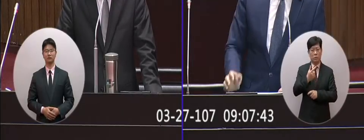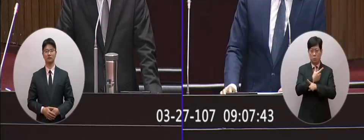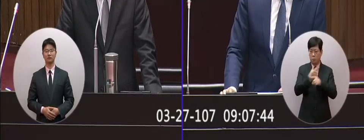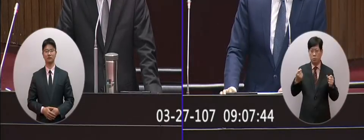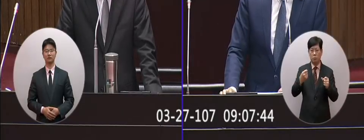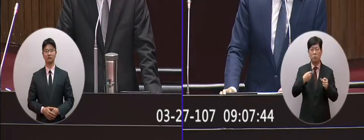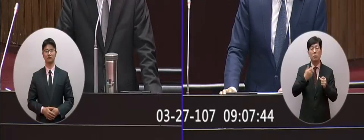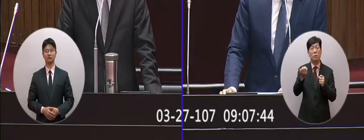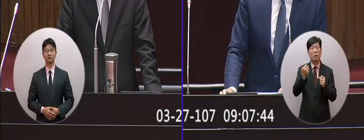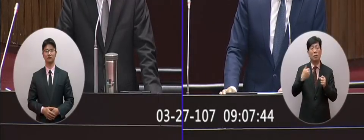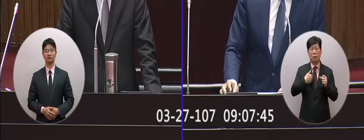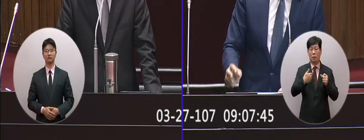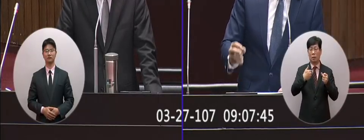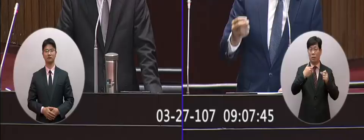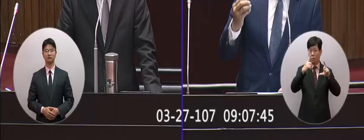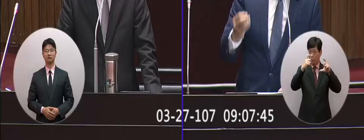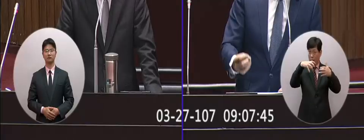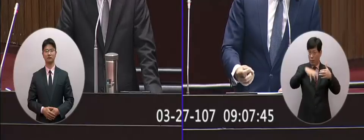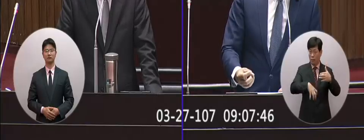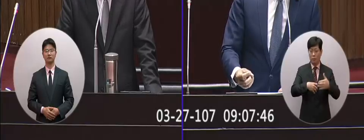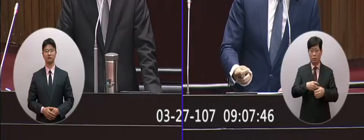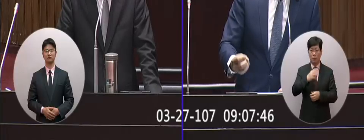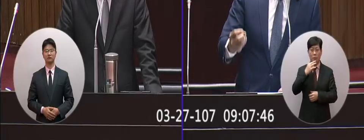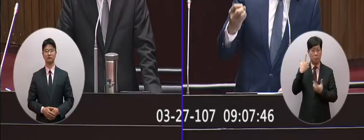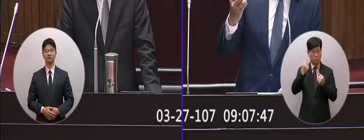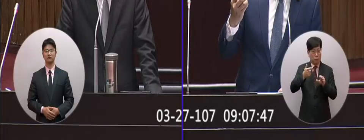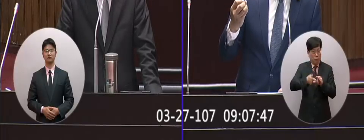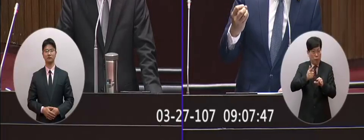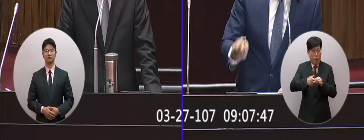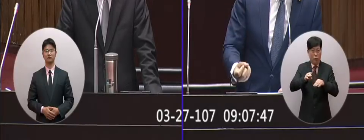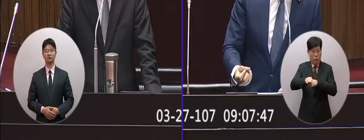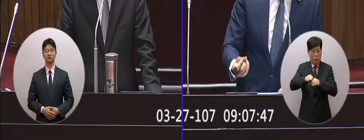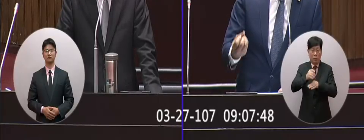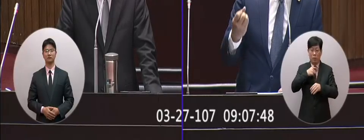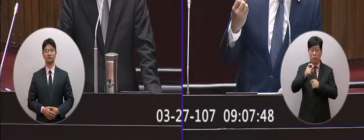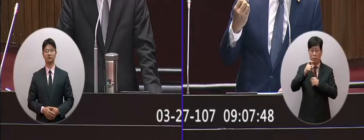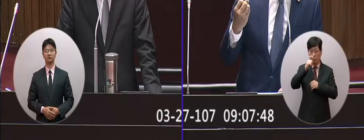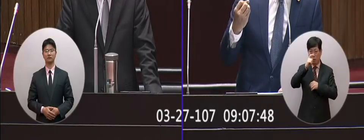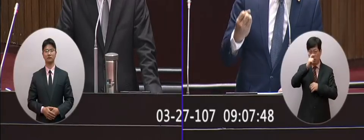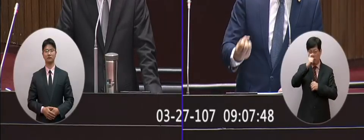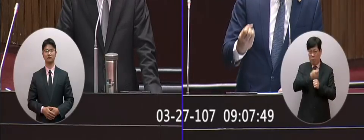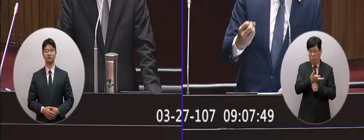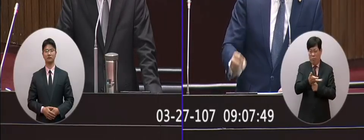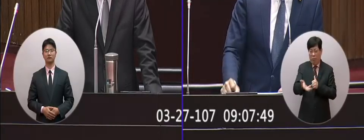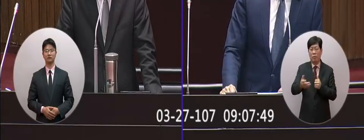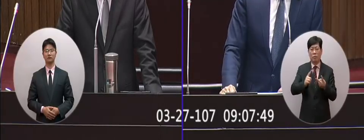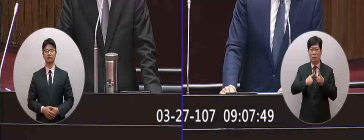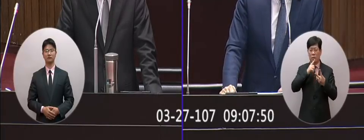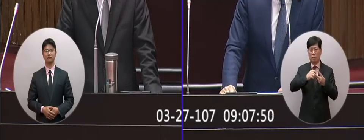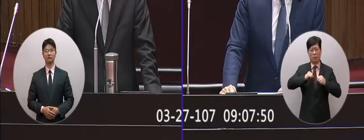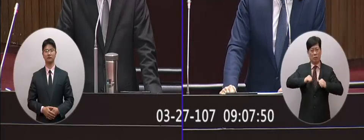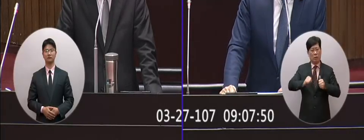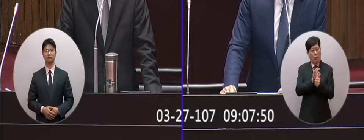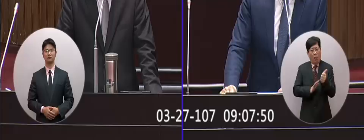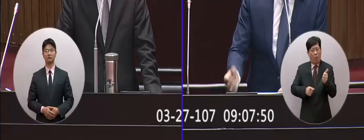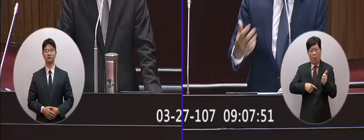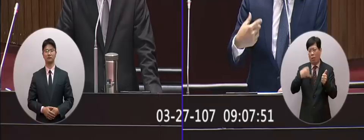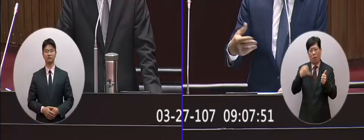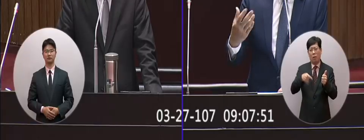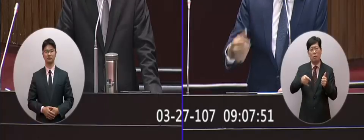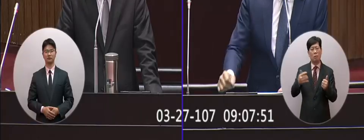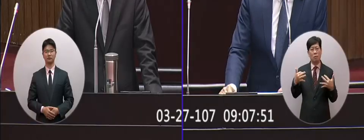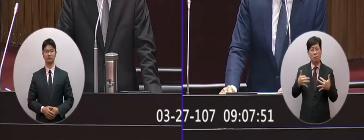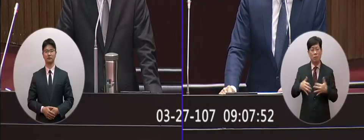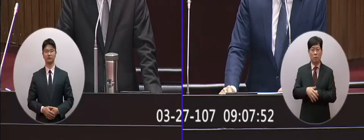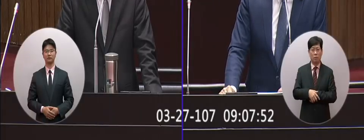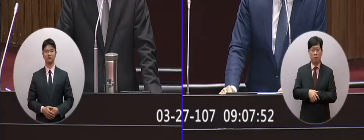像我们刚刚讲的图片里面一样，就是说大量的燃油车辆所造成的空污的问题，造成市民国人就是